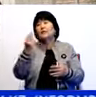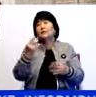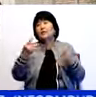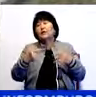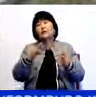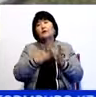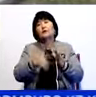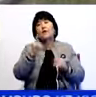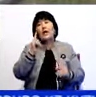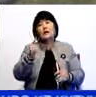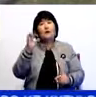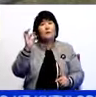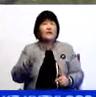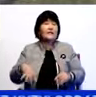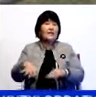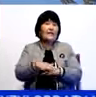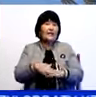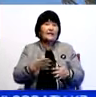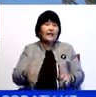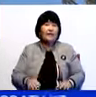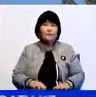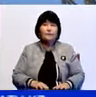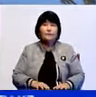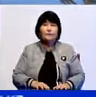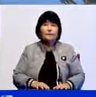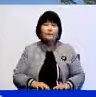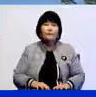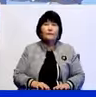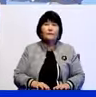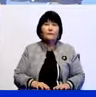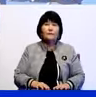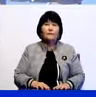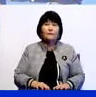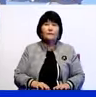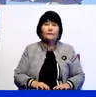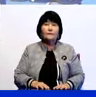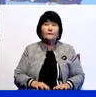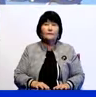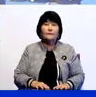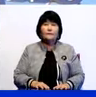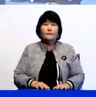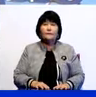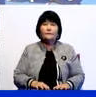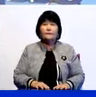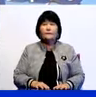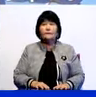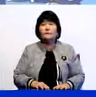91 процента населения сам обама ханов feel the sun обивка собой аслан мусор apple и телеканал козла